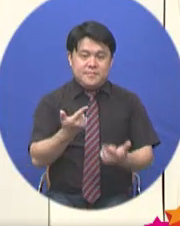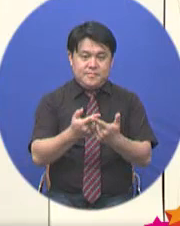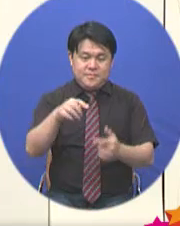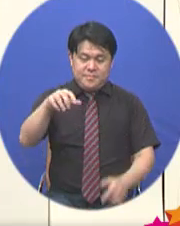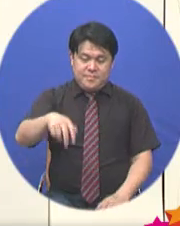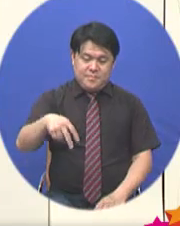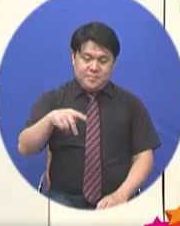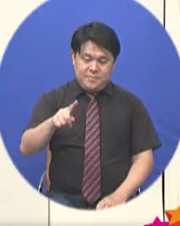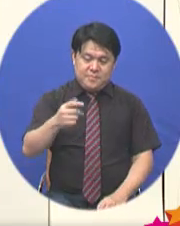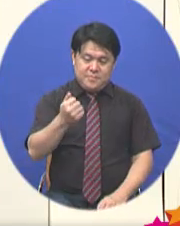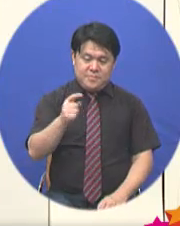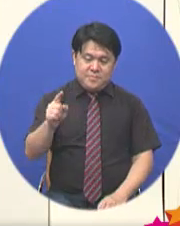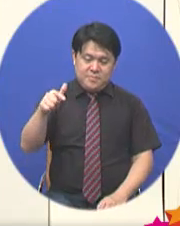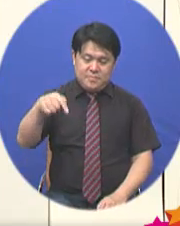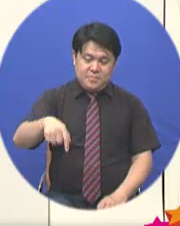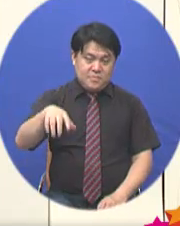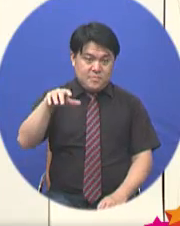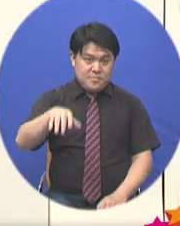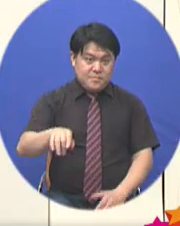사학으로 가볼까요? 네.